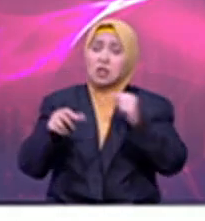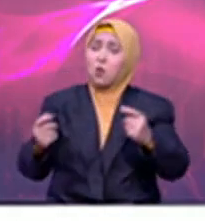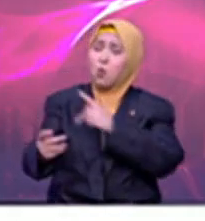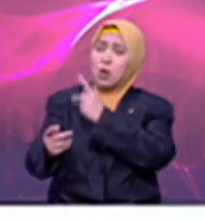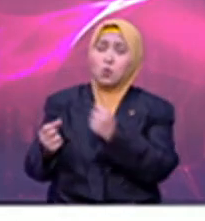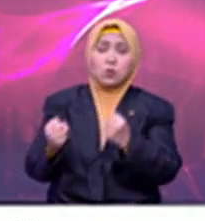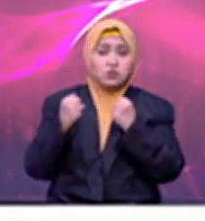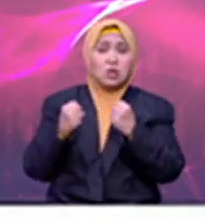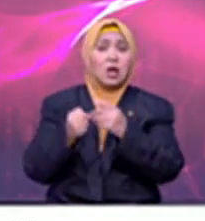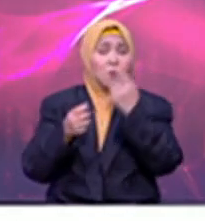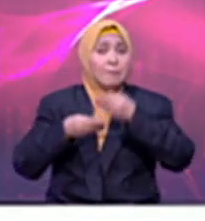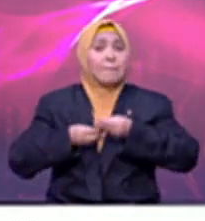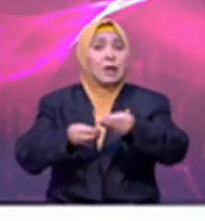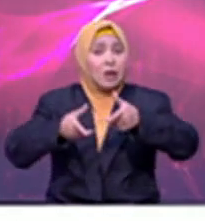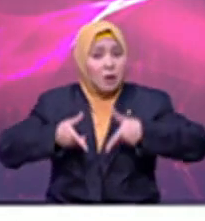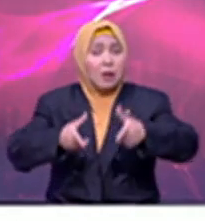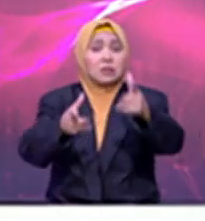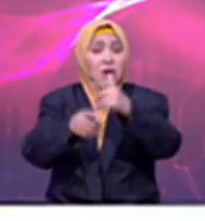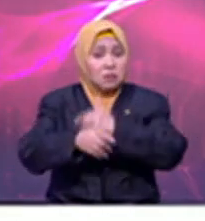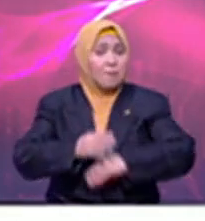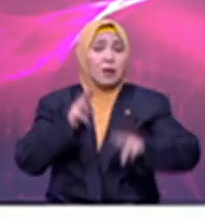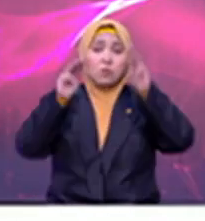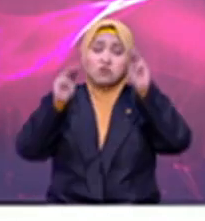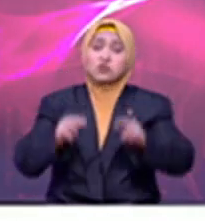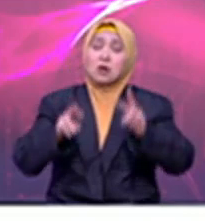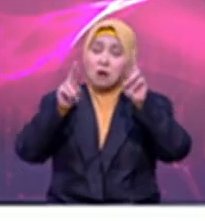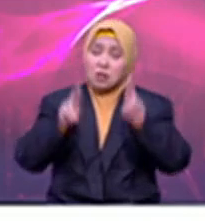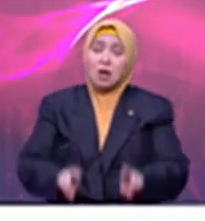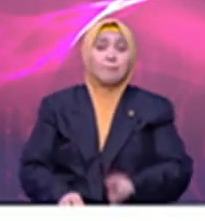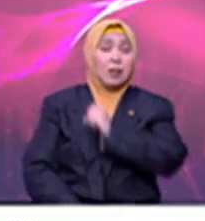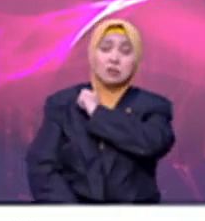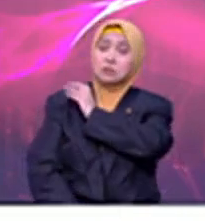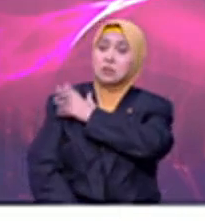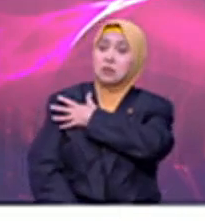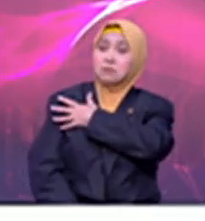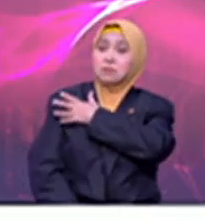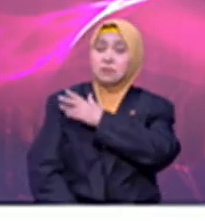dikuatkuasakan bagi memberi laluan kepada koridor kemanusiaan buat rakyat